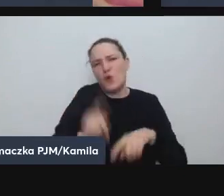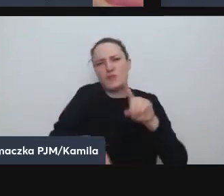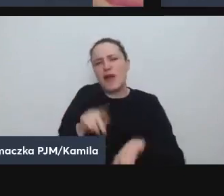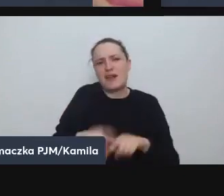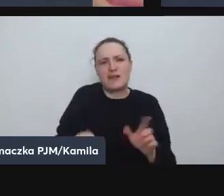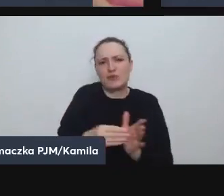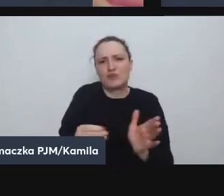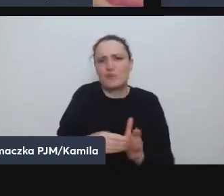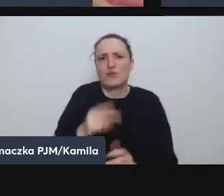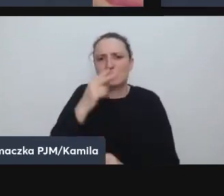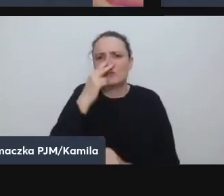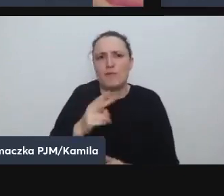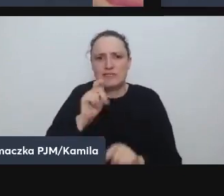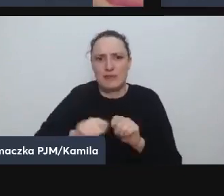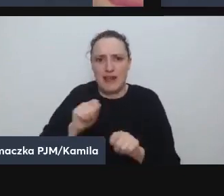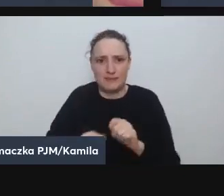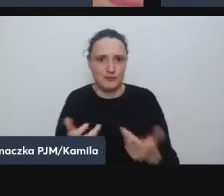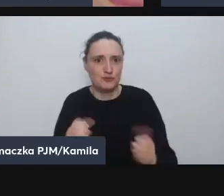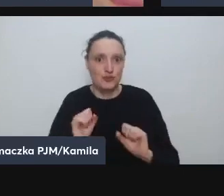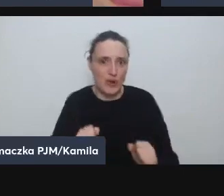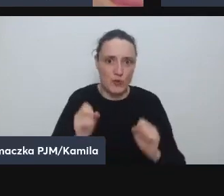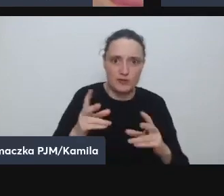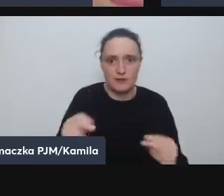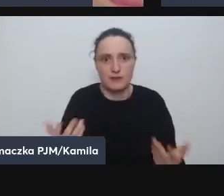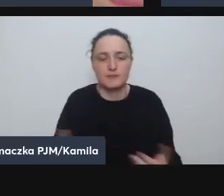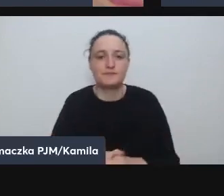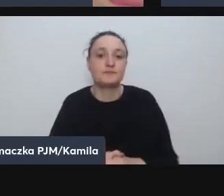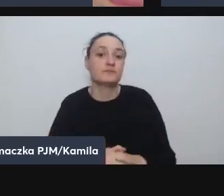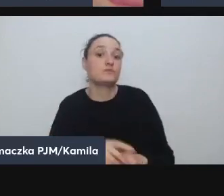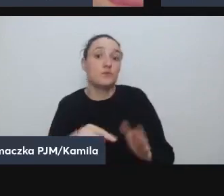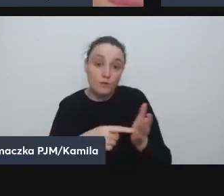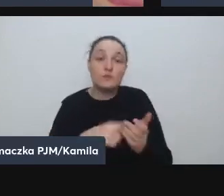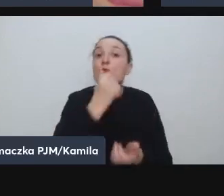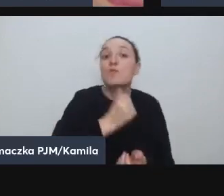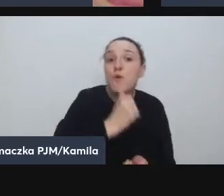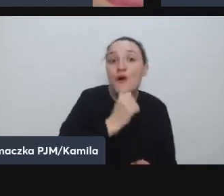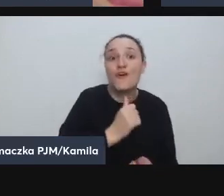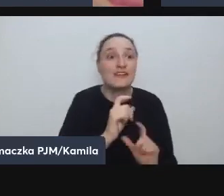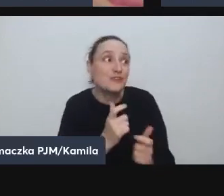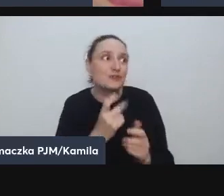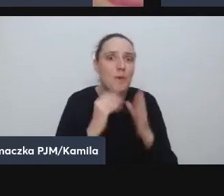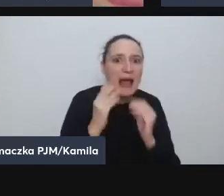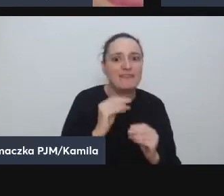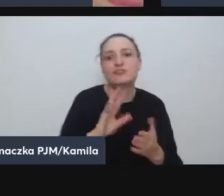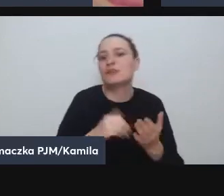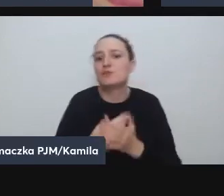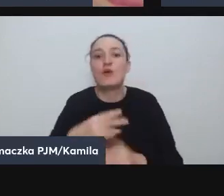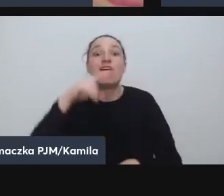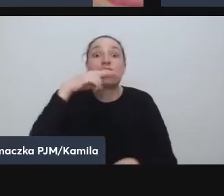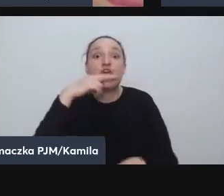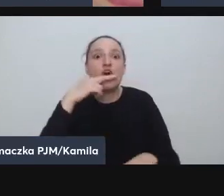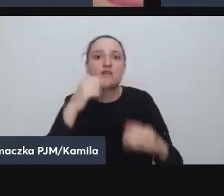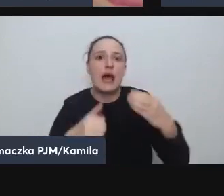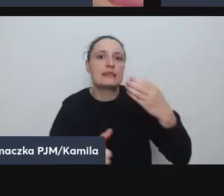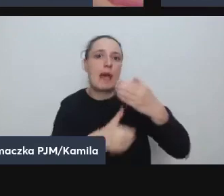działa. I super właśnie, jeżeli jest jeszcze czas, to porobić eksperymenty, no bo też okej, możemy maczać w wodzie tampon, no ale